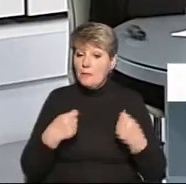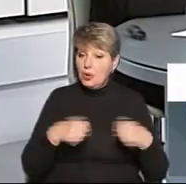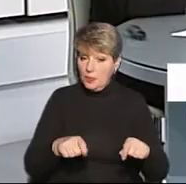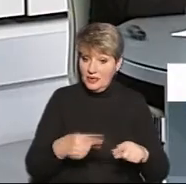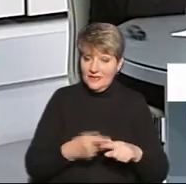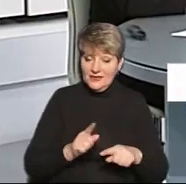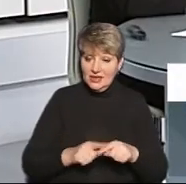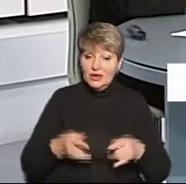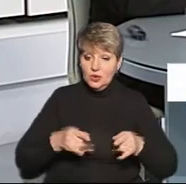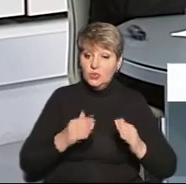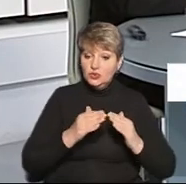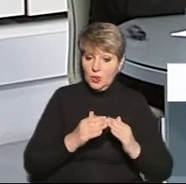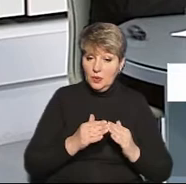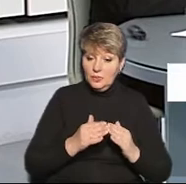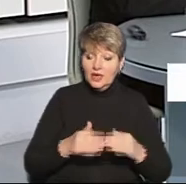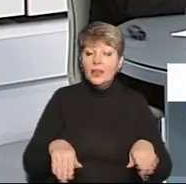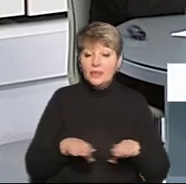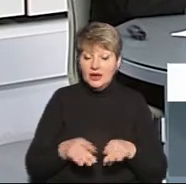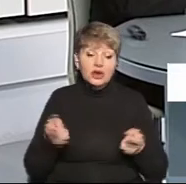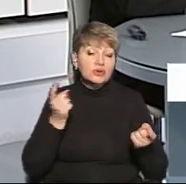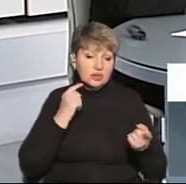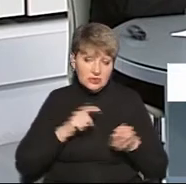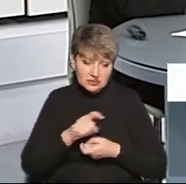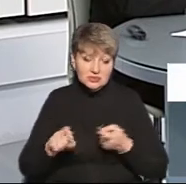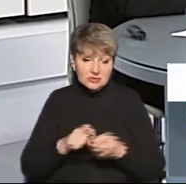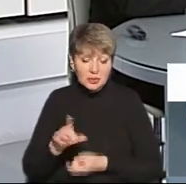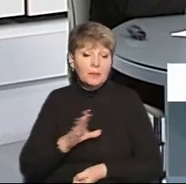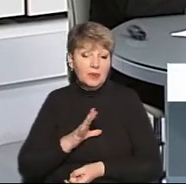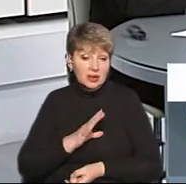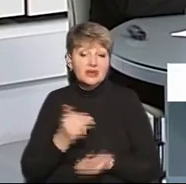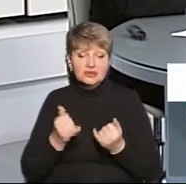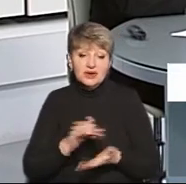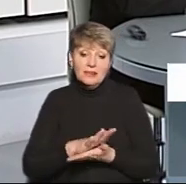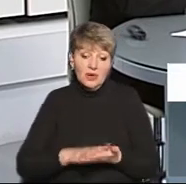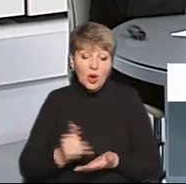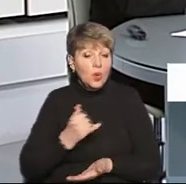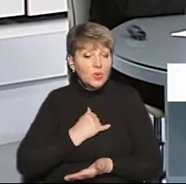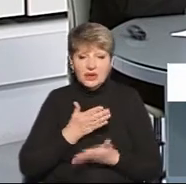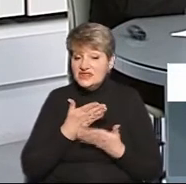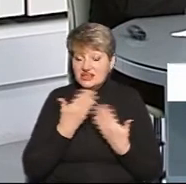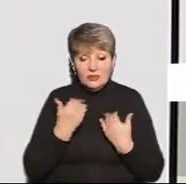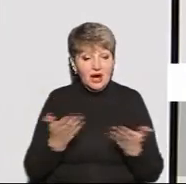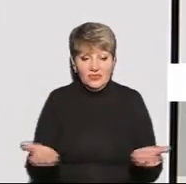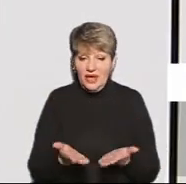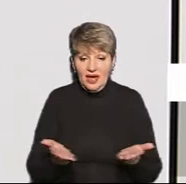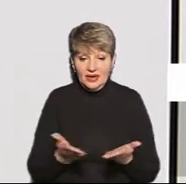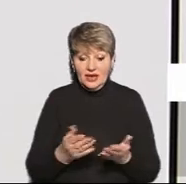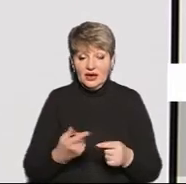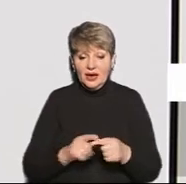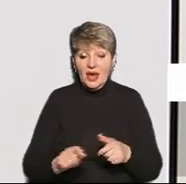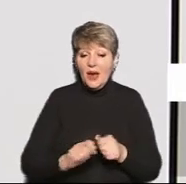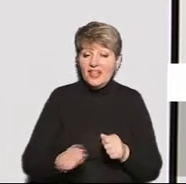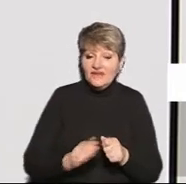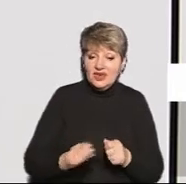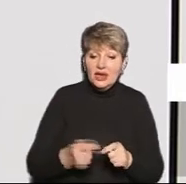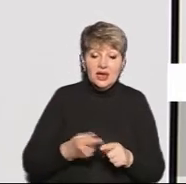також сказати, тому що такі чутки ходили раніше і зараз про них говорять. У нас немає ніяких там приватних інвесторів, абсолютно. Це питання не вноситься на